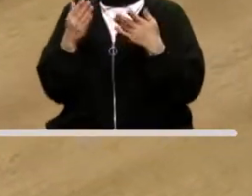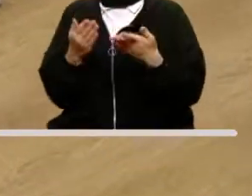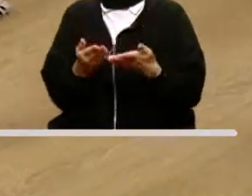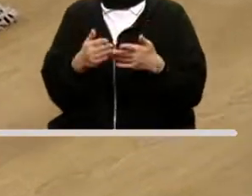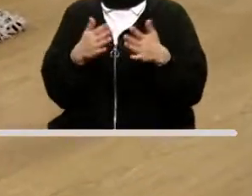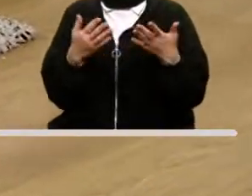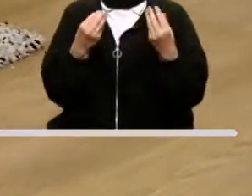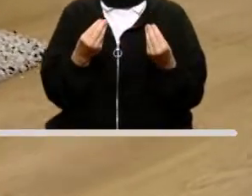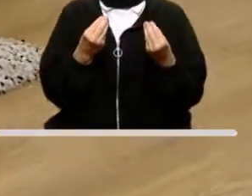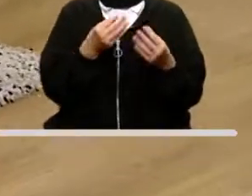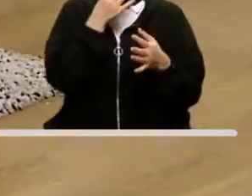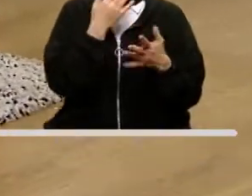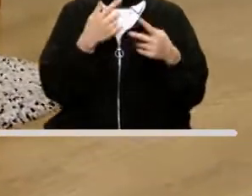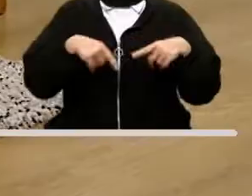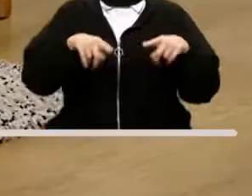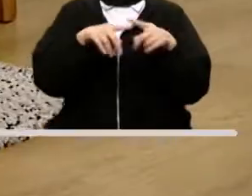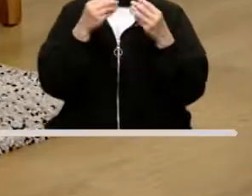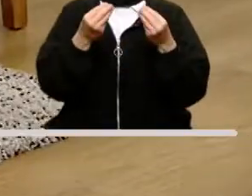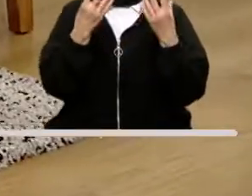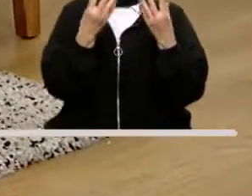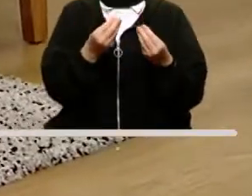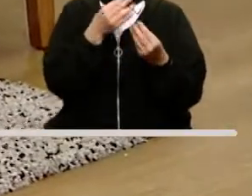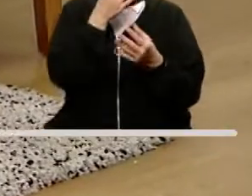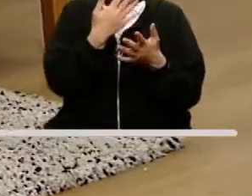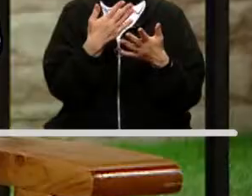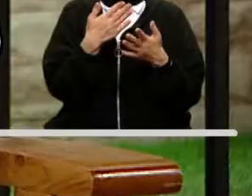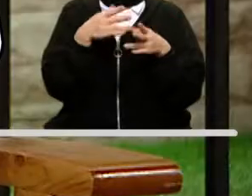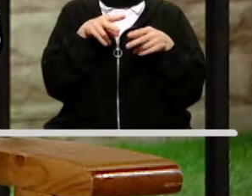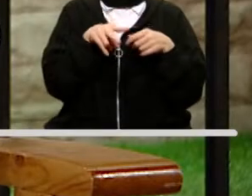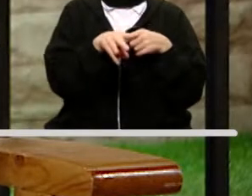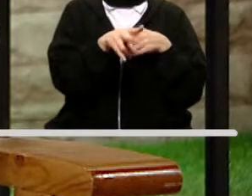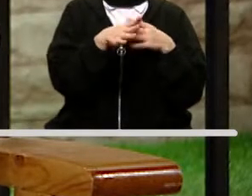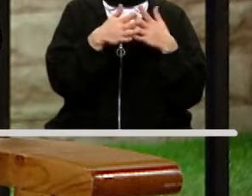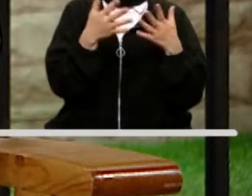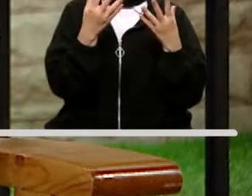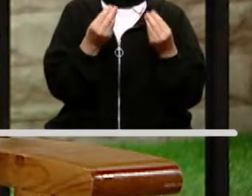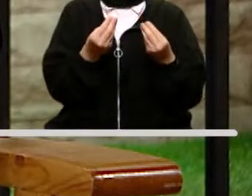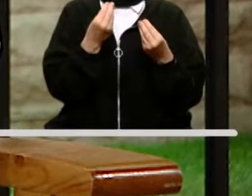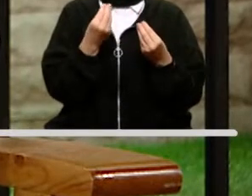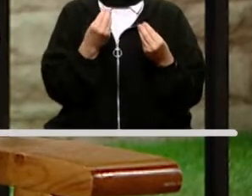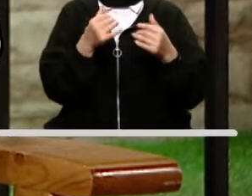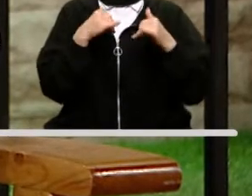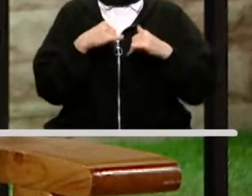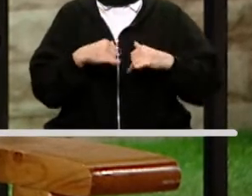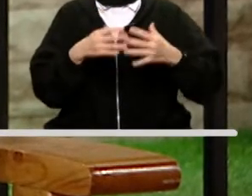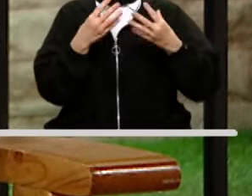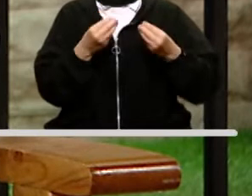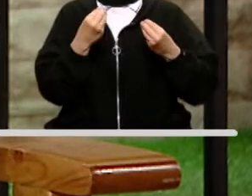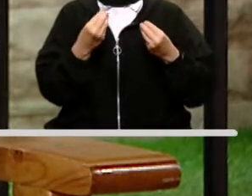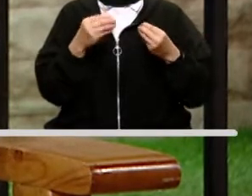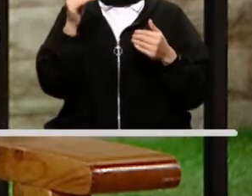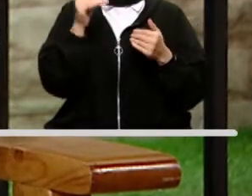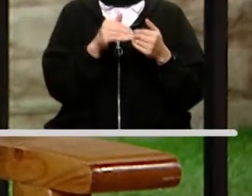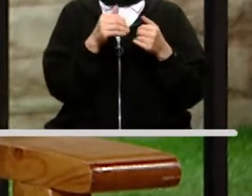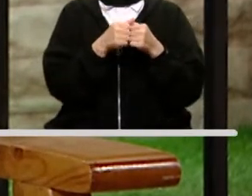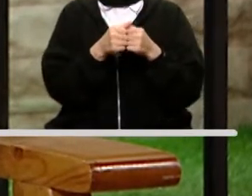Siz nasılsınız? Çok teşekkür ediyoruz. Bizler de iyiyiz. Sağ olun. Yolculuğunuz nasıl geçti? Güzel, keyifli geçti. Güzel geldiniz. Güzel geldim. Ne